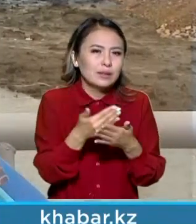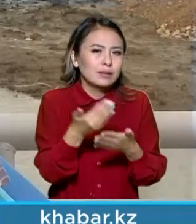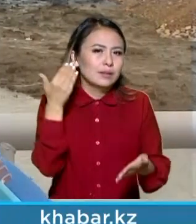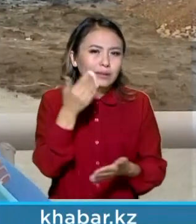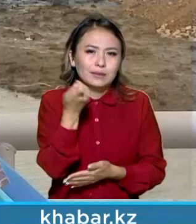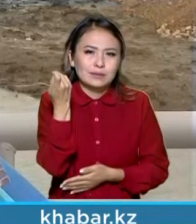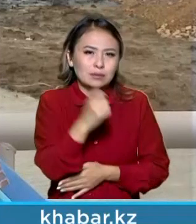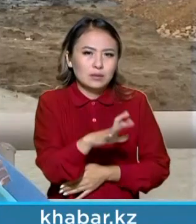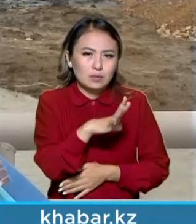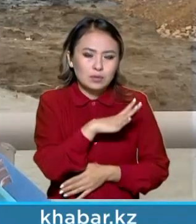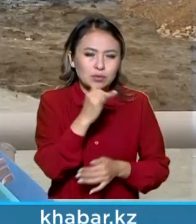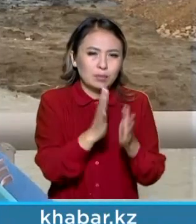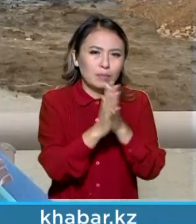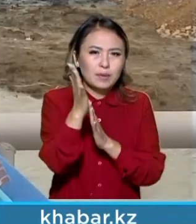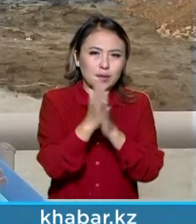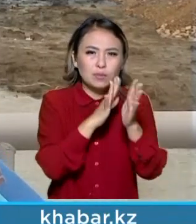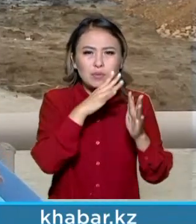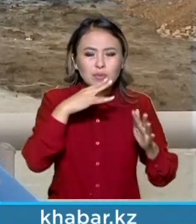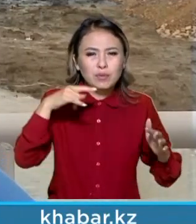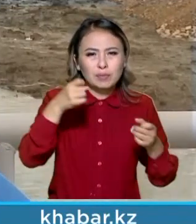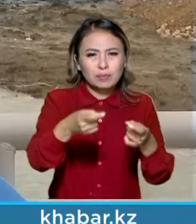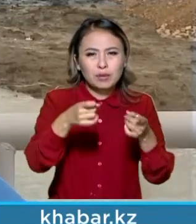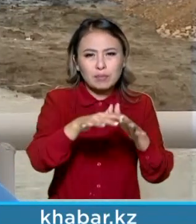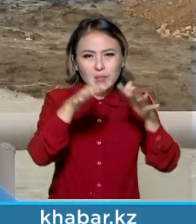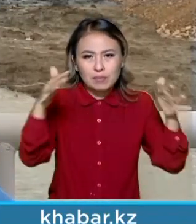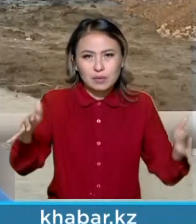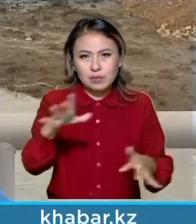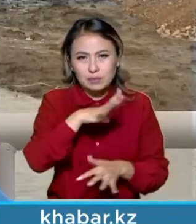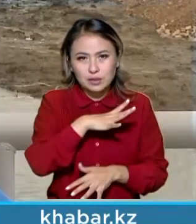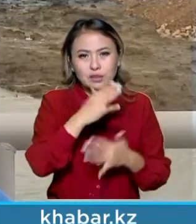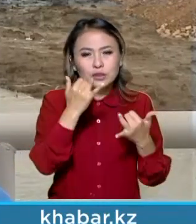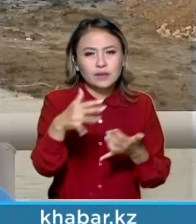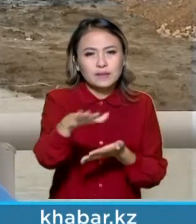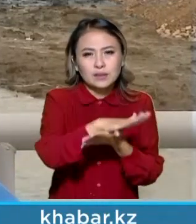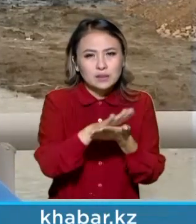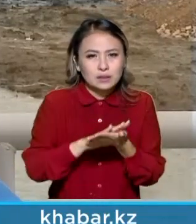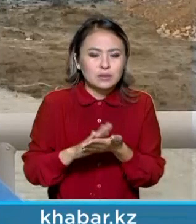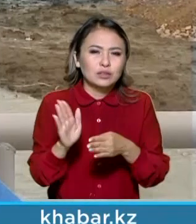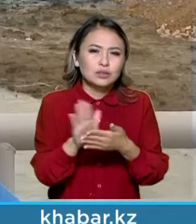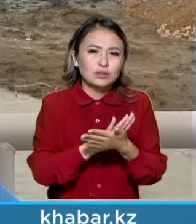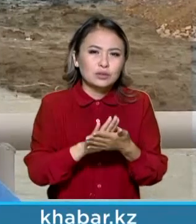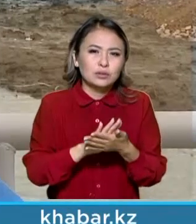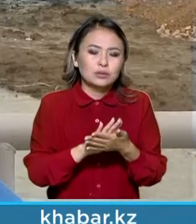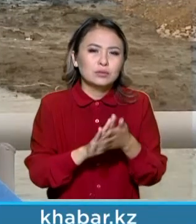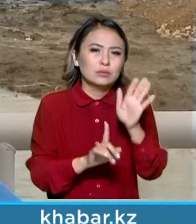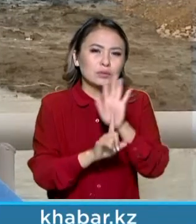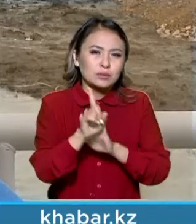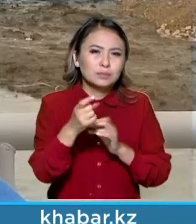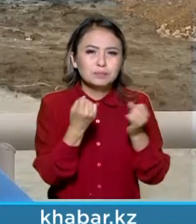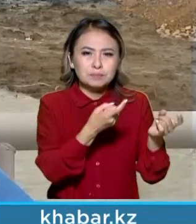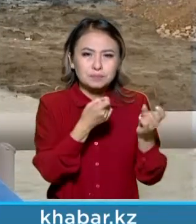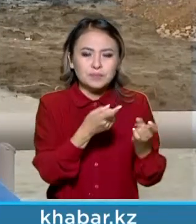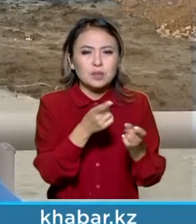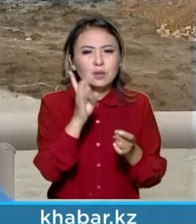тазаланбаған. Жағасына қамыс өсіп, өзен түбіне тұрмыстық қалдықтар жиналып қалыпты. Енді соның бәрін сыртқа шығарып жатырмыз. Тазарту жұмыстары қараша